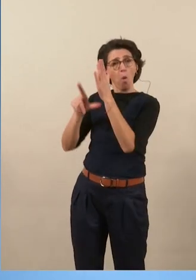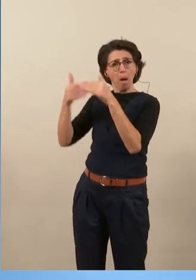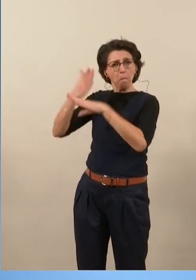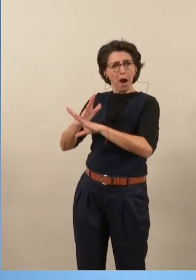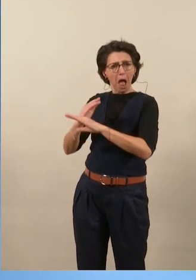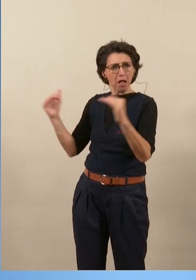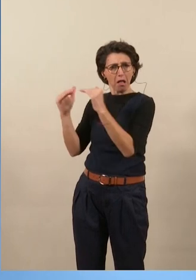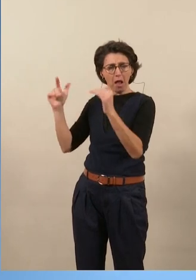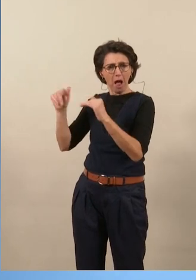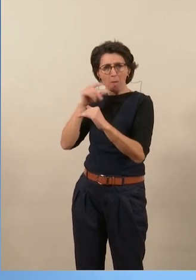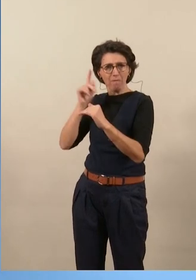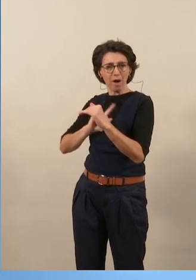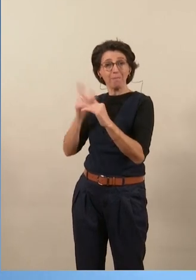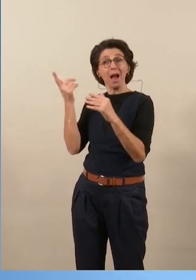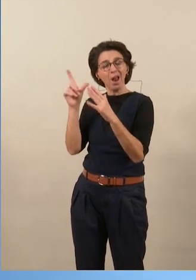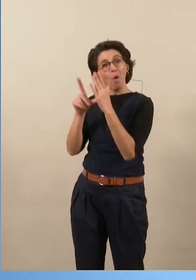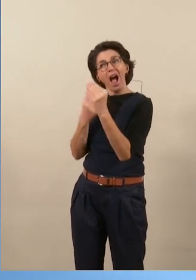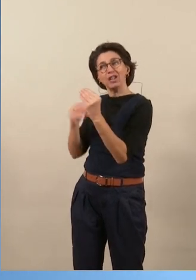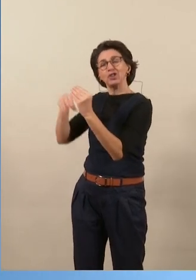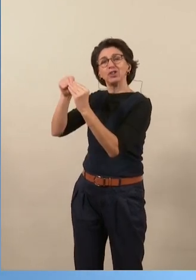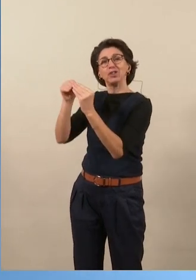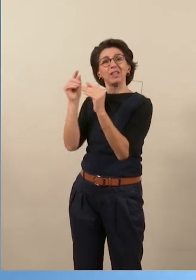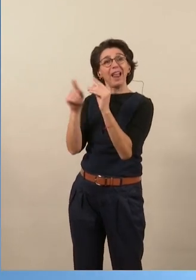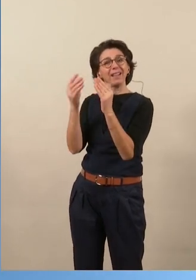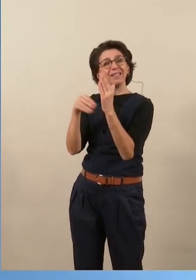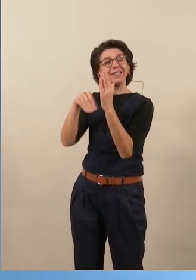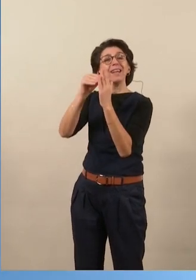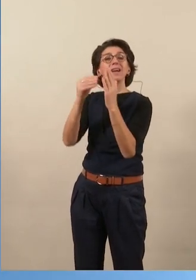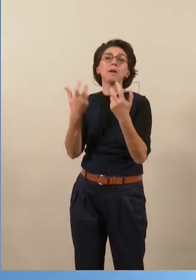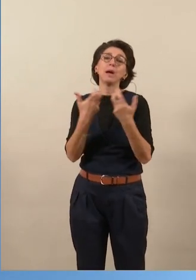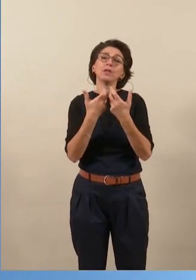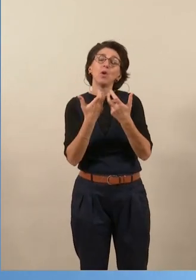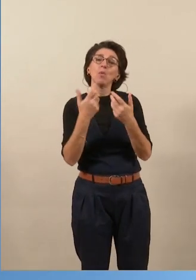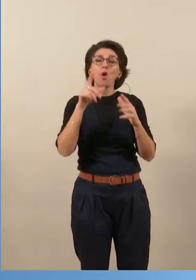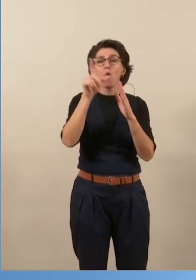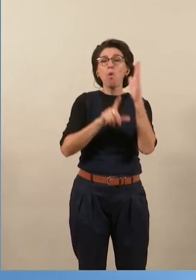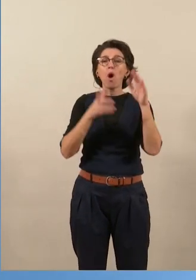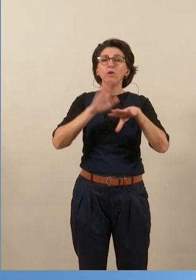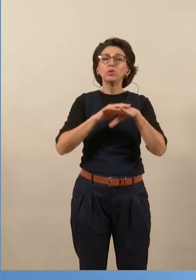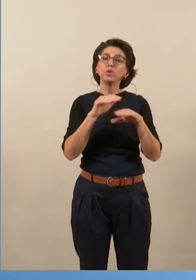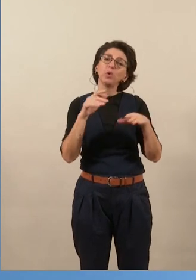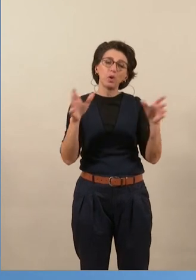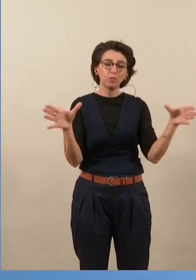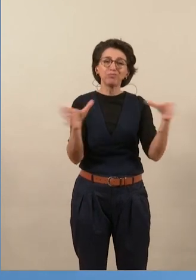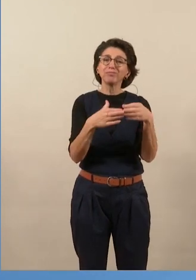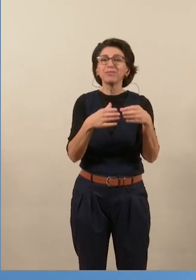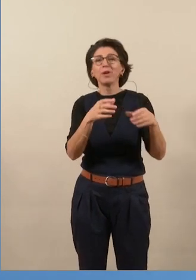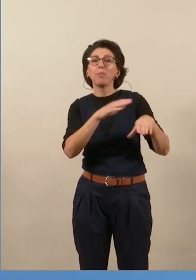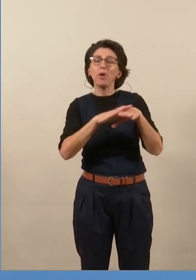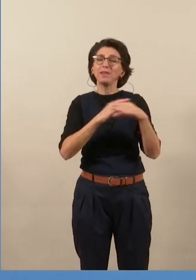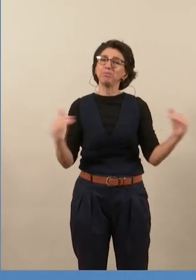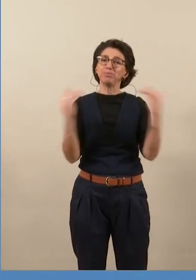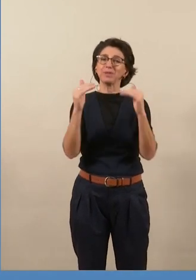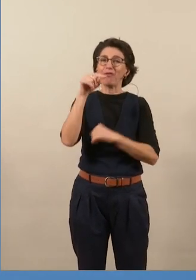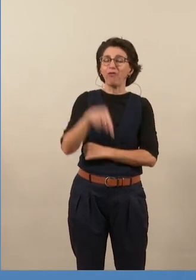contraindre à plus d'égalité cela a été le cas avec la loi sur la parité en politique par exemple je pense qu'il faut persévérer